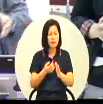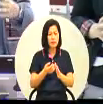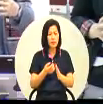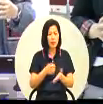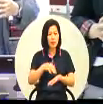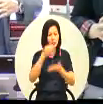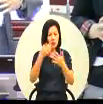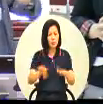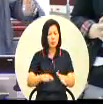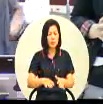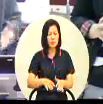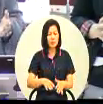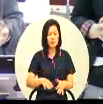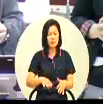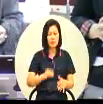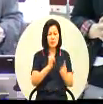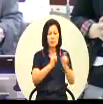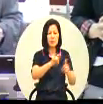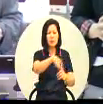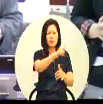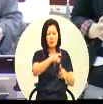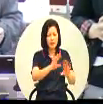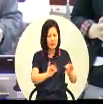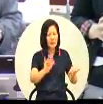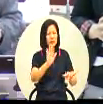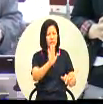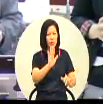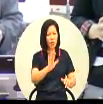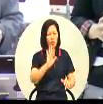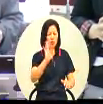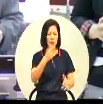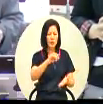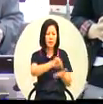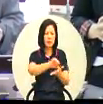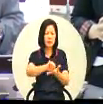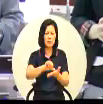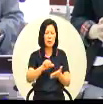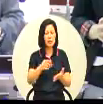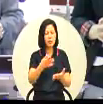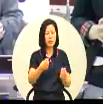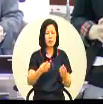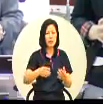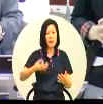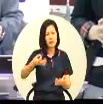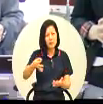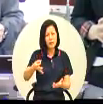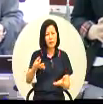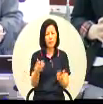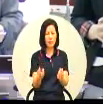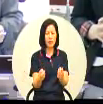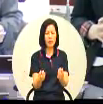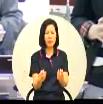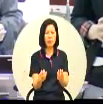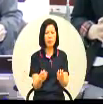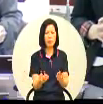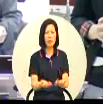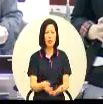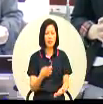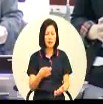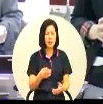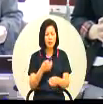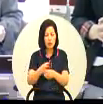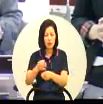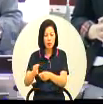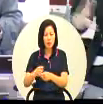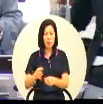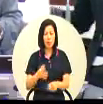讲，啊，有个人可能伊都有只个土地，但是伊无现金。 啊，那边啊， 啊，这个部分我感觉会当分期。 老大